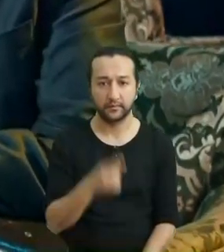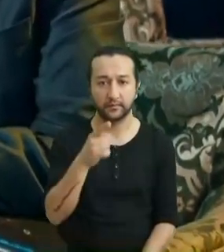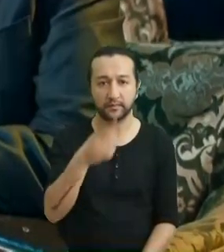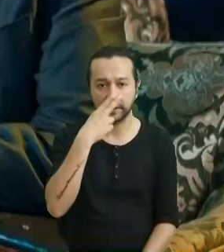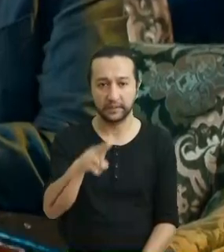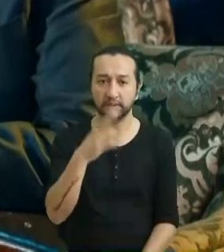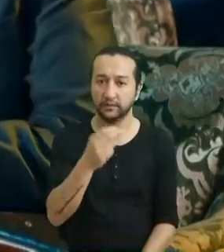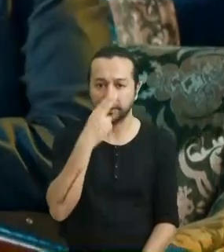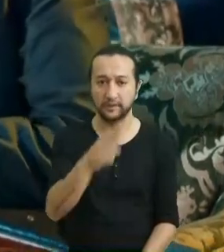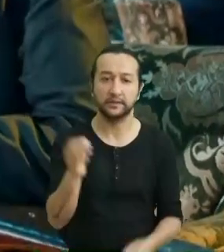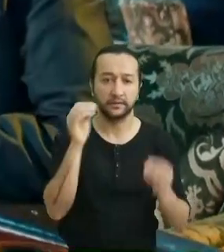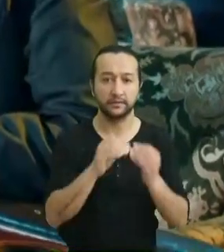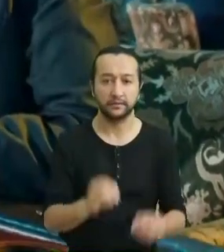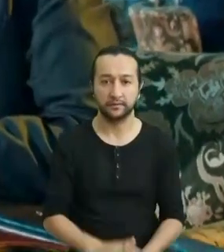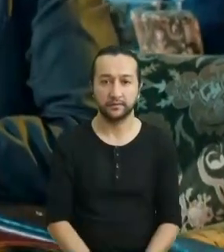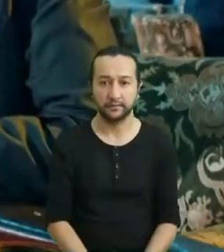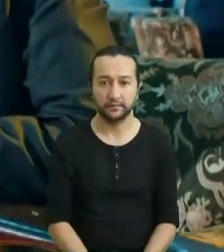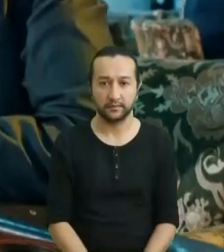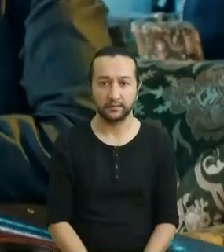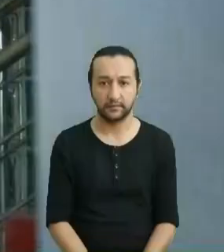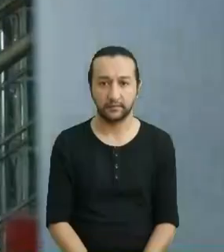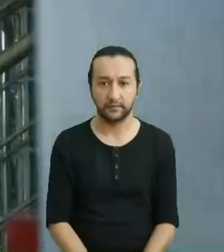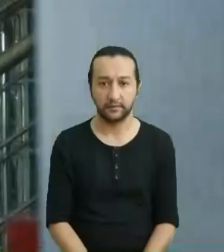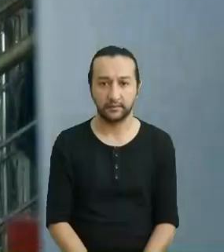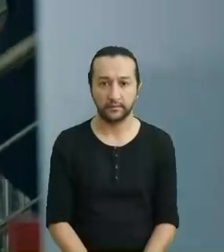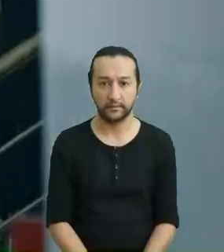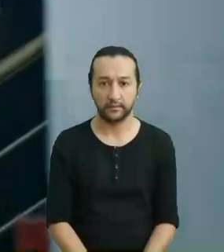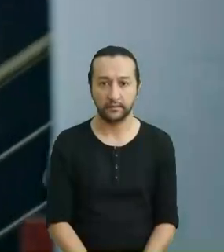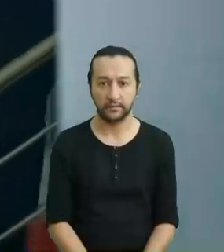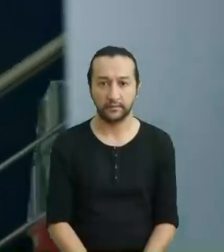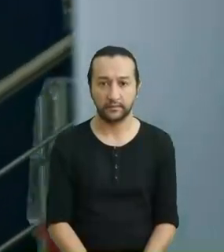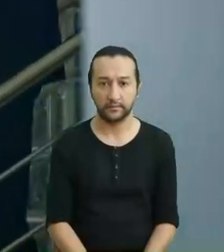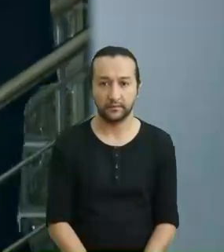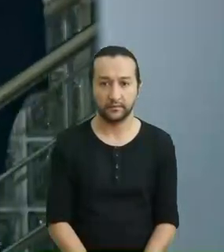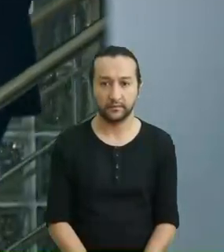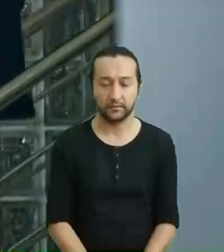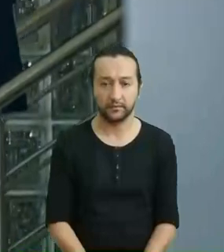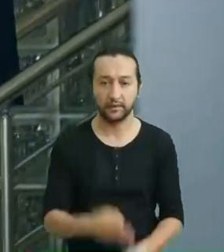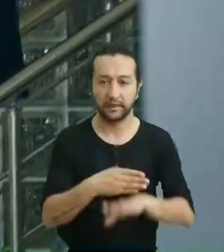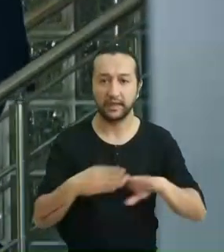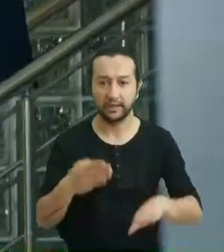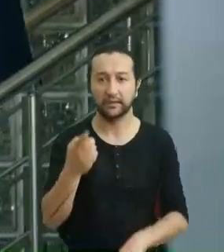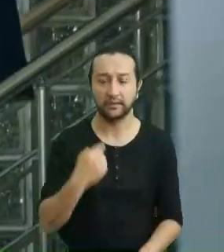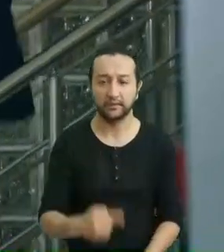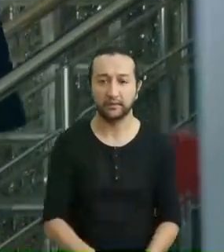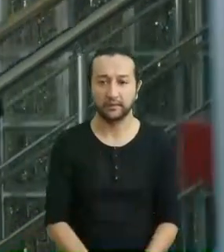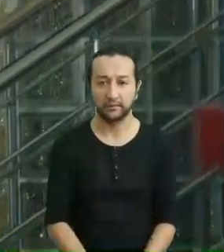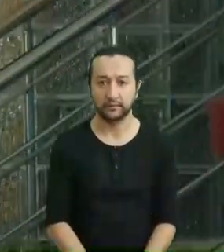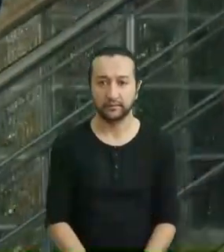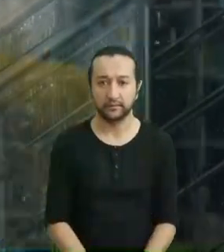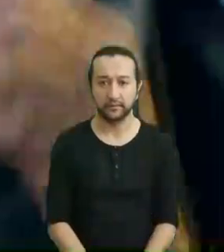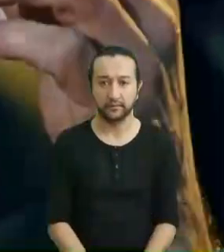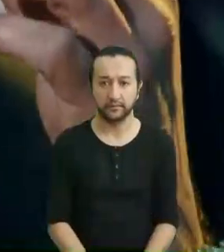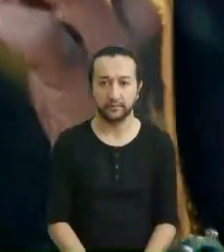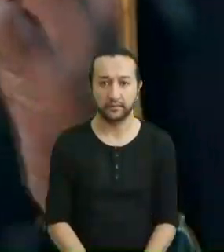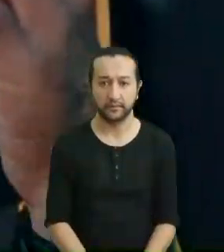Restine rest. Ha? Yağız salona inen merdivende. Kart. Hamza